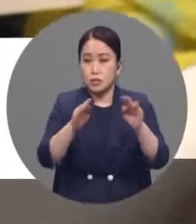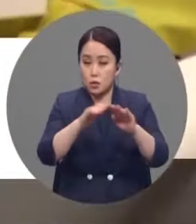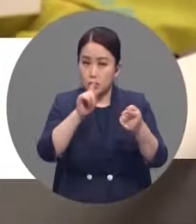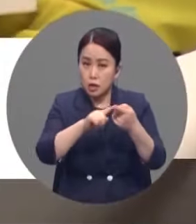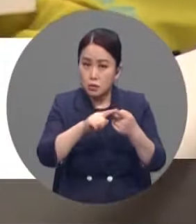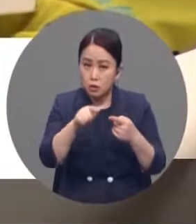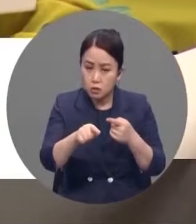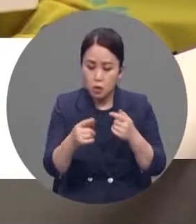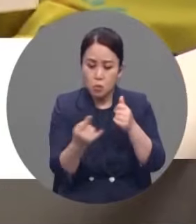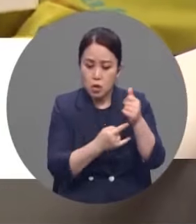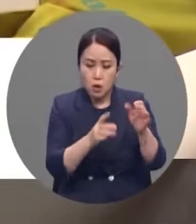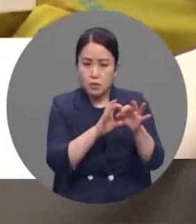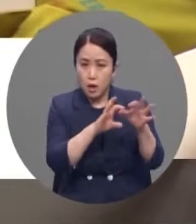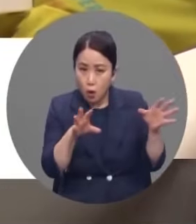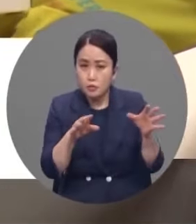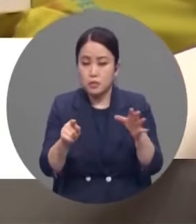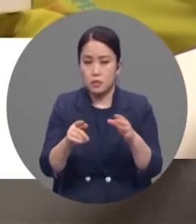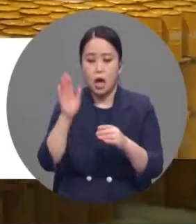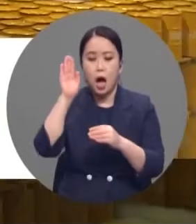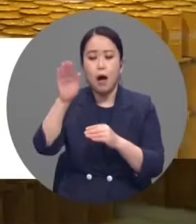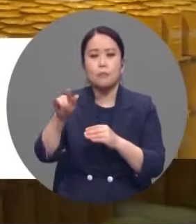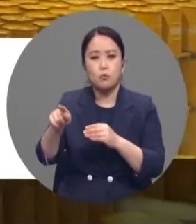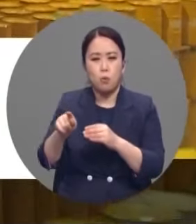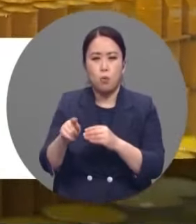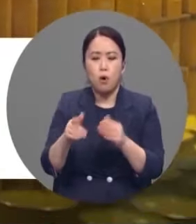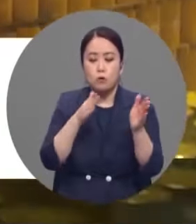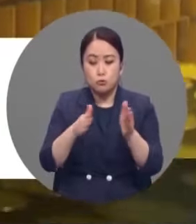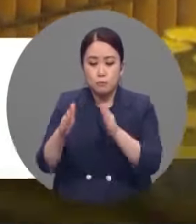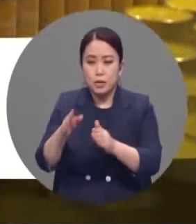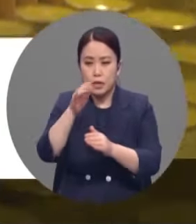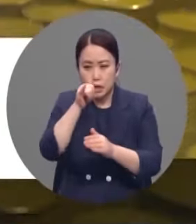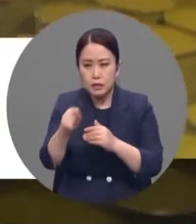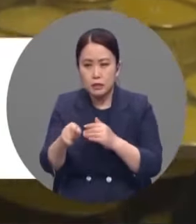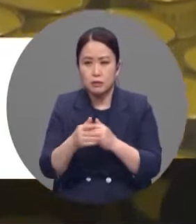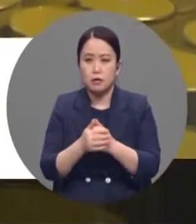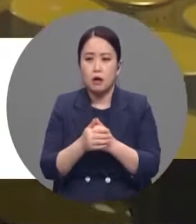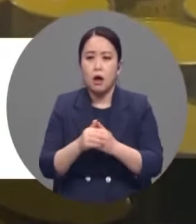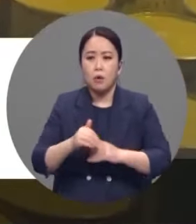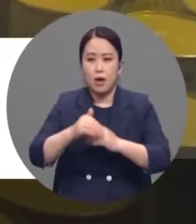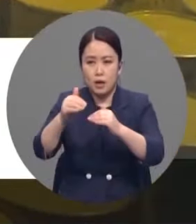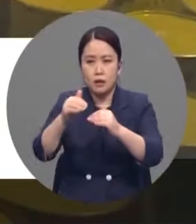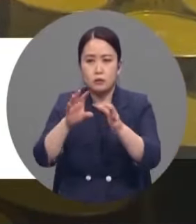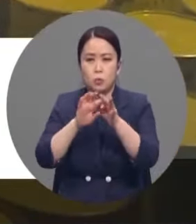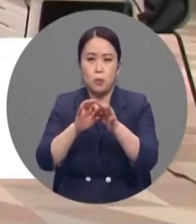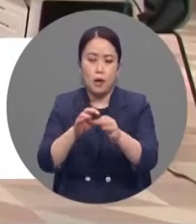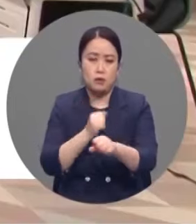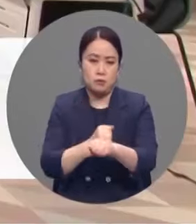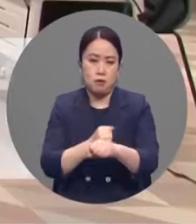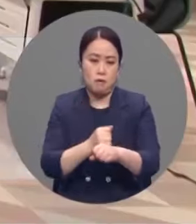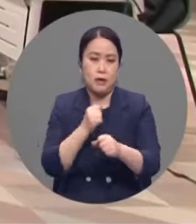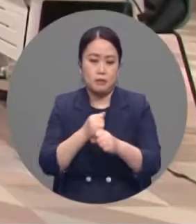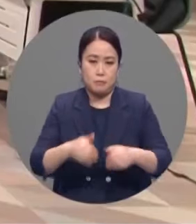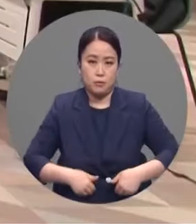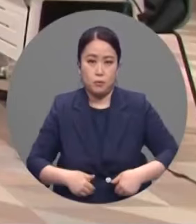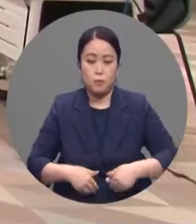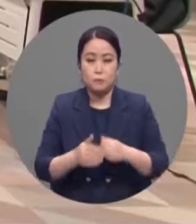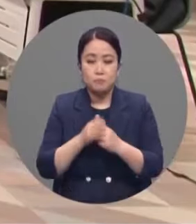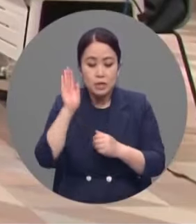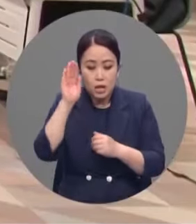문제는 이 위원회를 떠나서 그리고 향후에 마련되는 그런 과정을 통해서